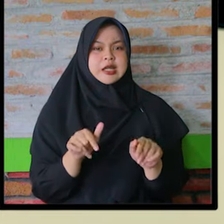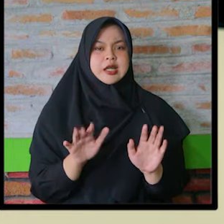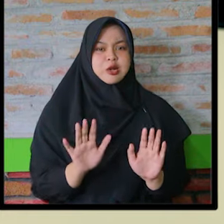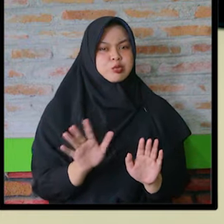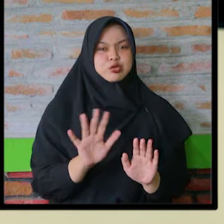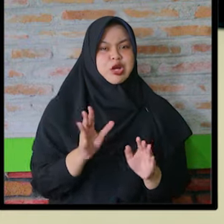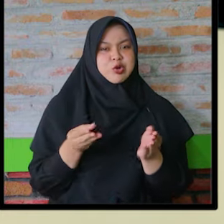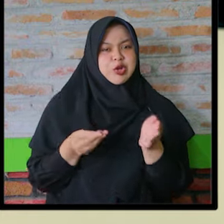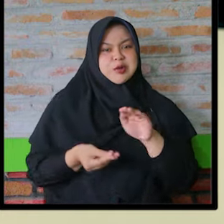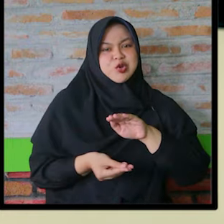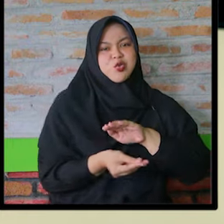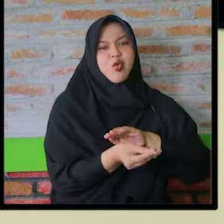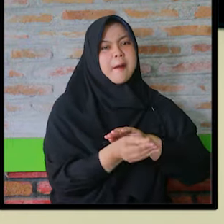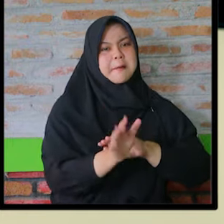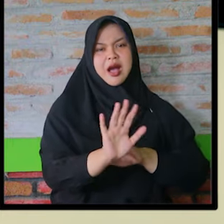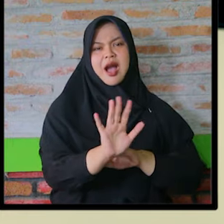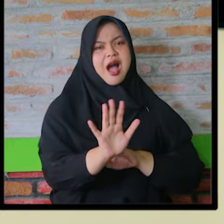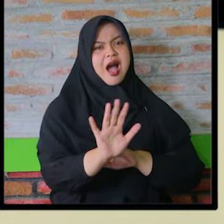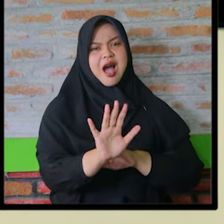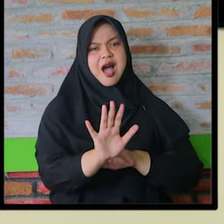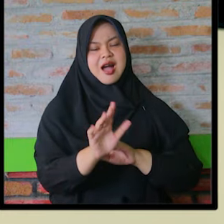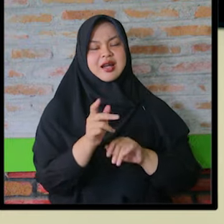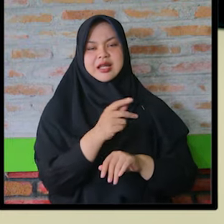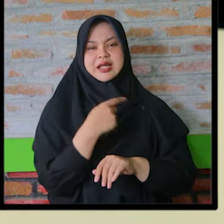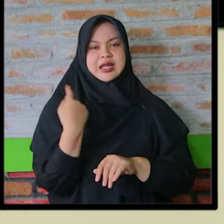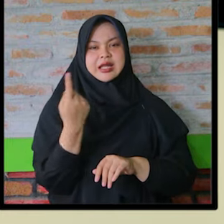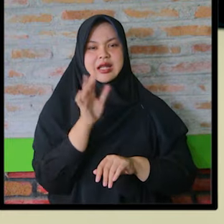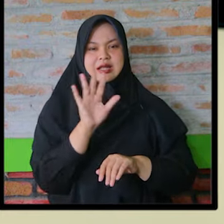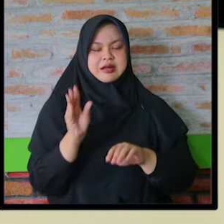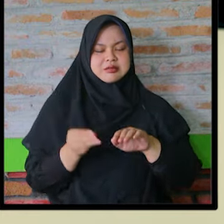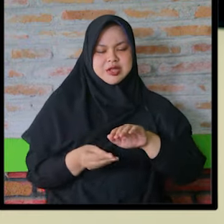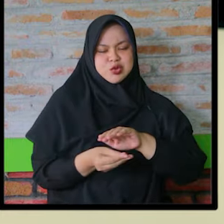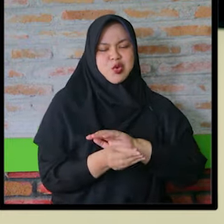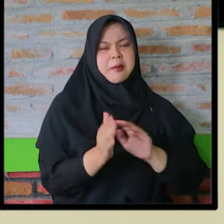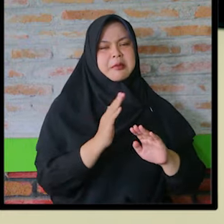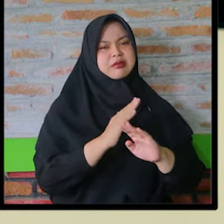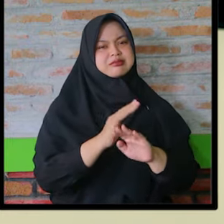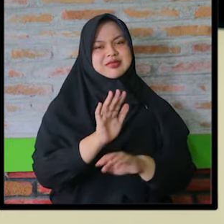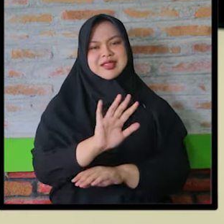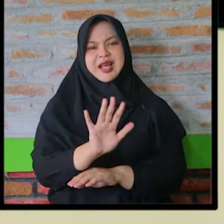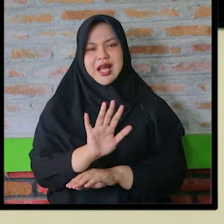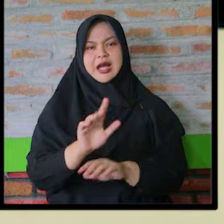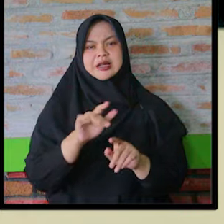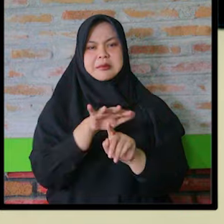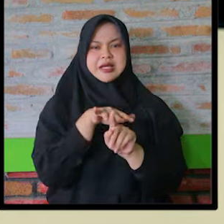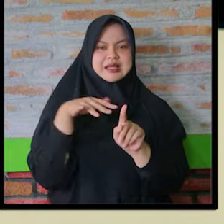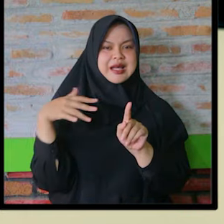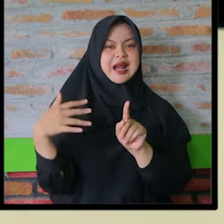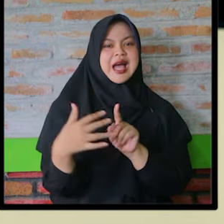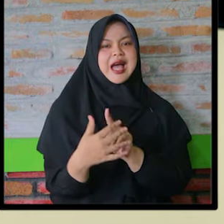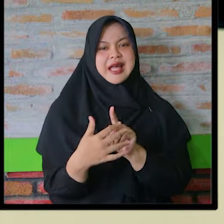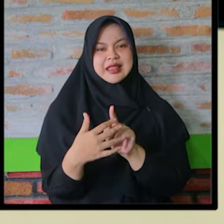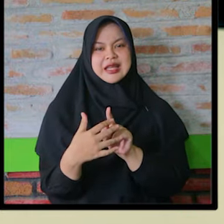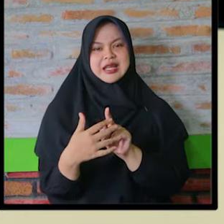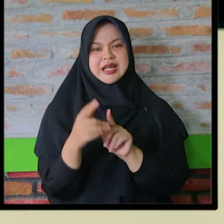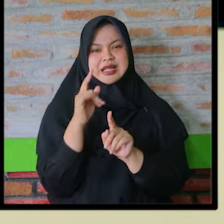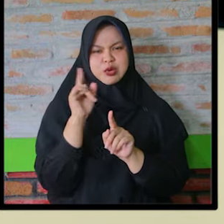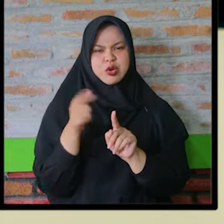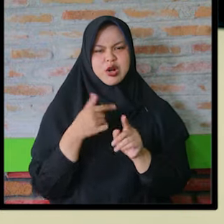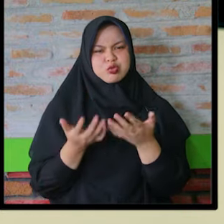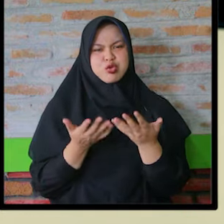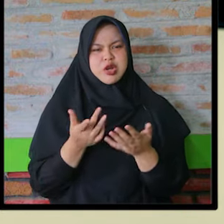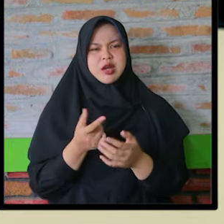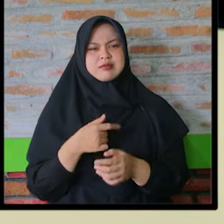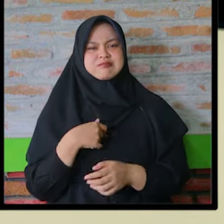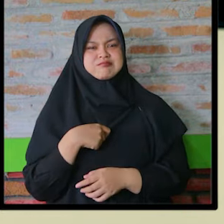bukan untuk menyuap kita tidak sedang melakukan ee suap-menyuap bahkan di masyarakat yang paling susah itu kan Ben cepat perkaraku I